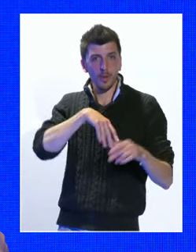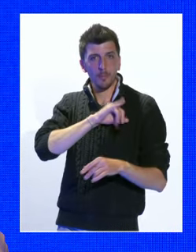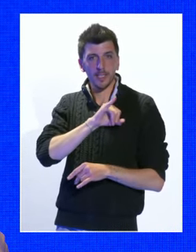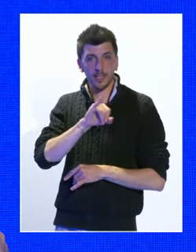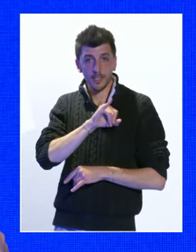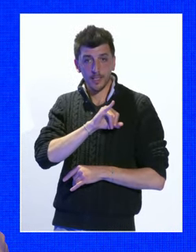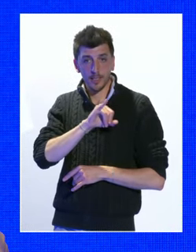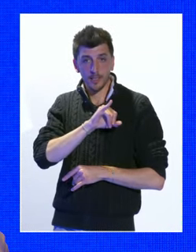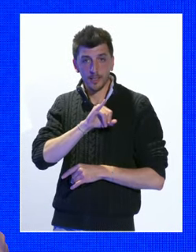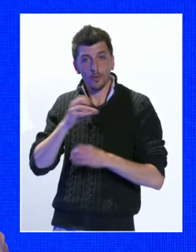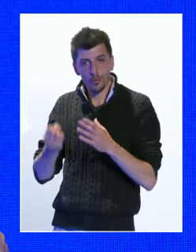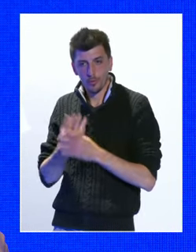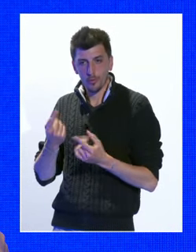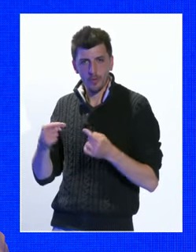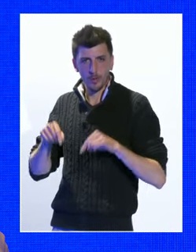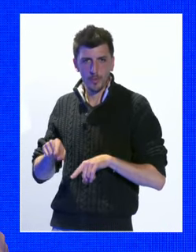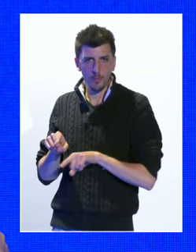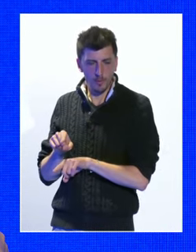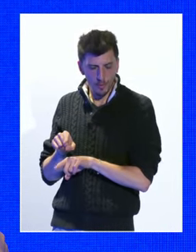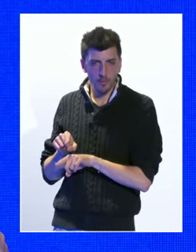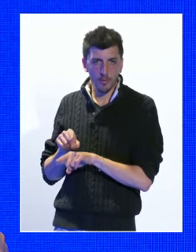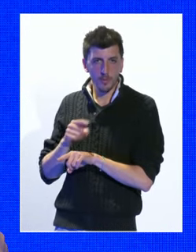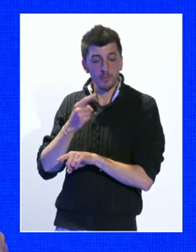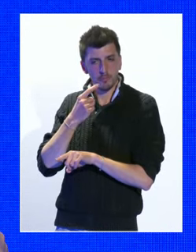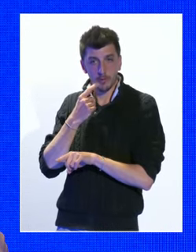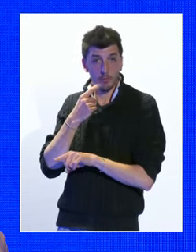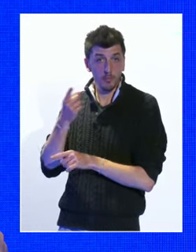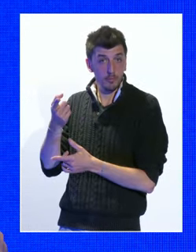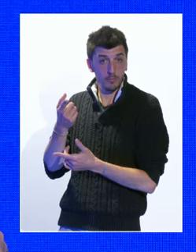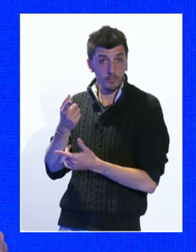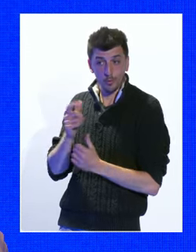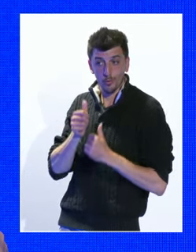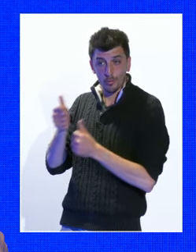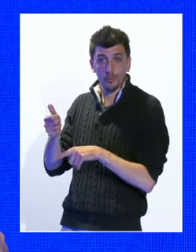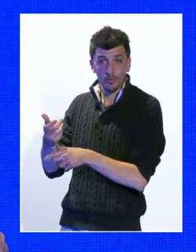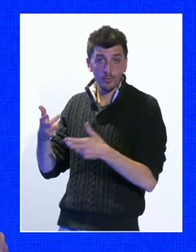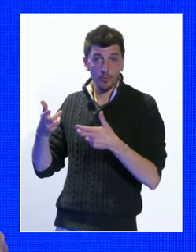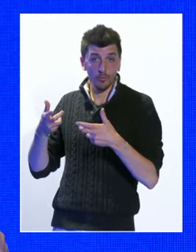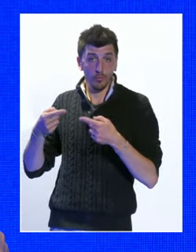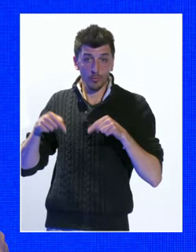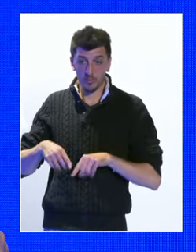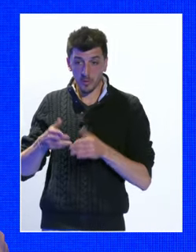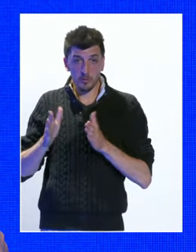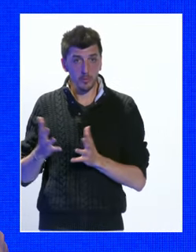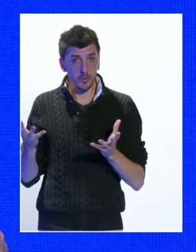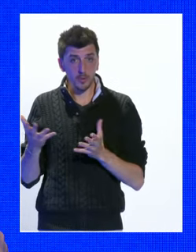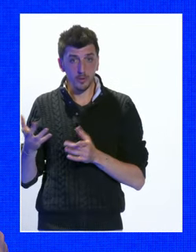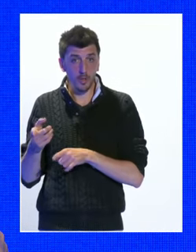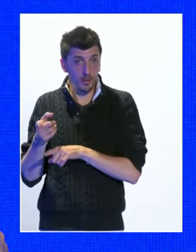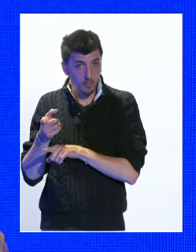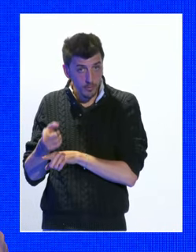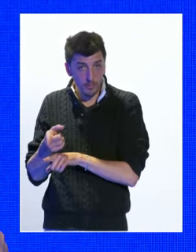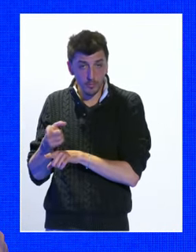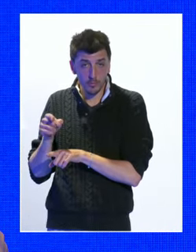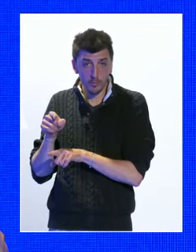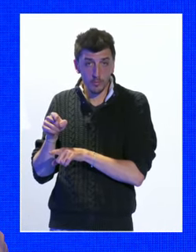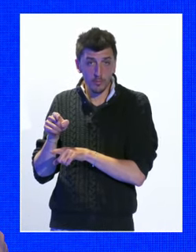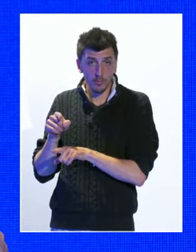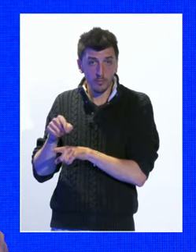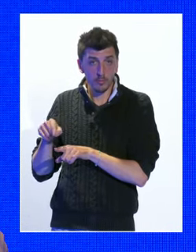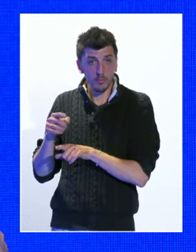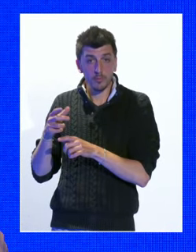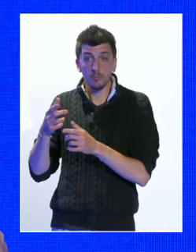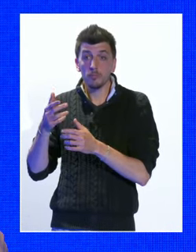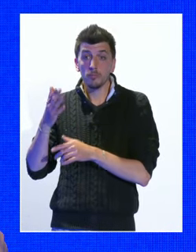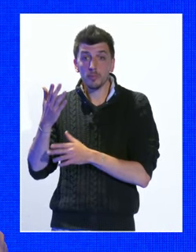gouvernement. Et que donc, c'est la volonté du gouvernement qui suffirait à mettre ceux qui